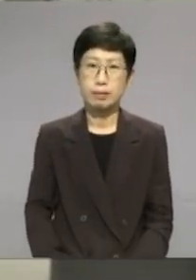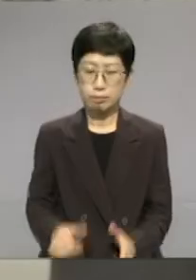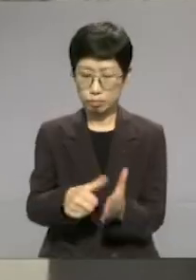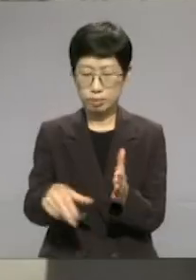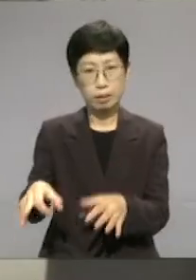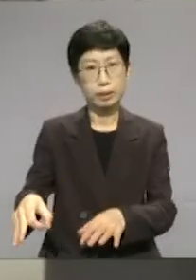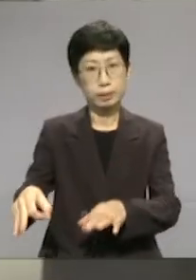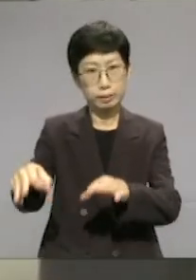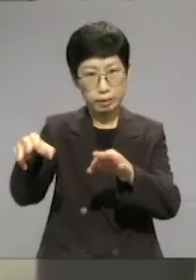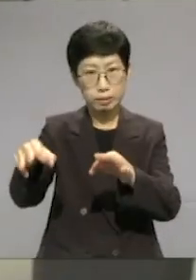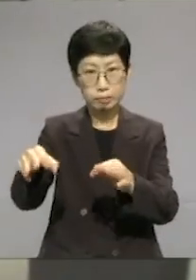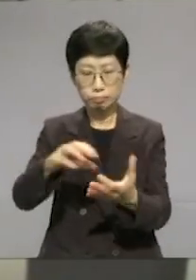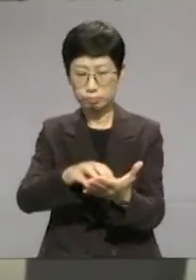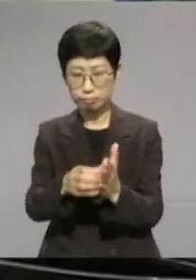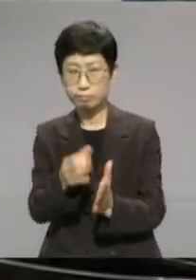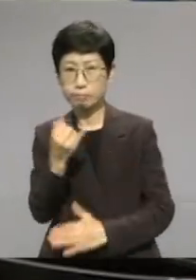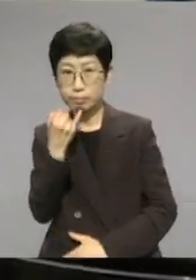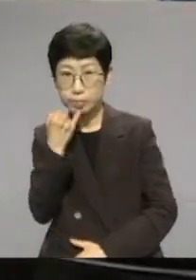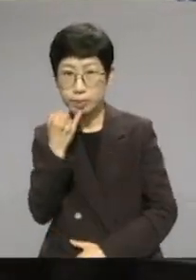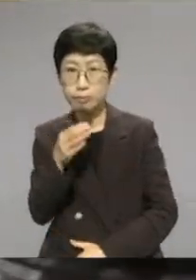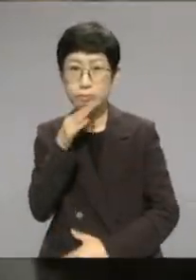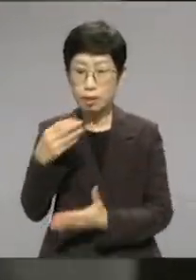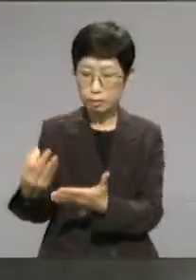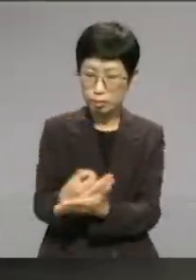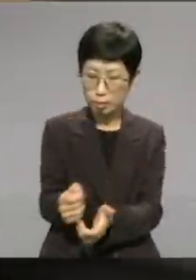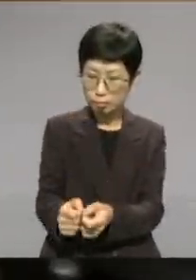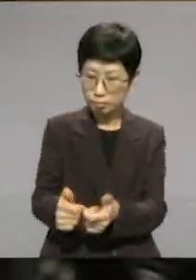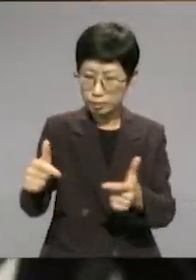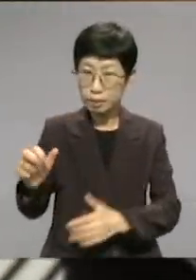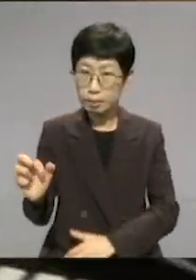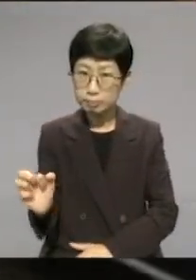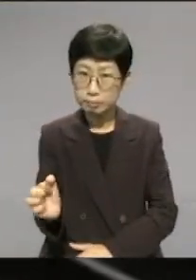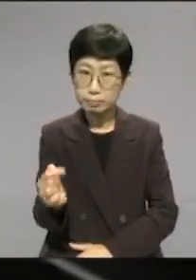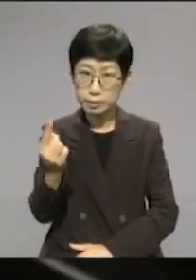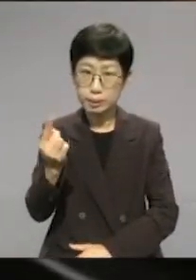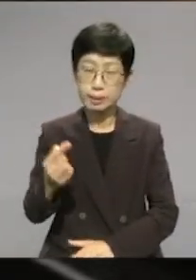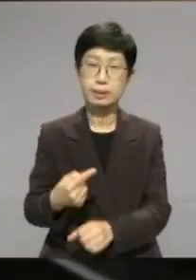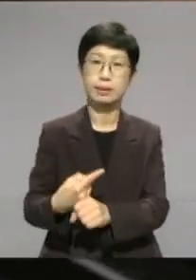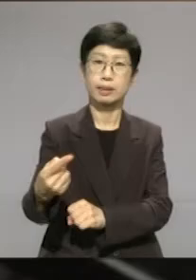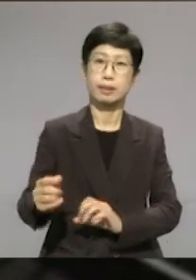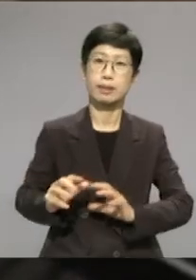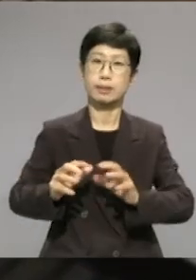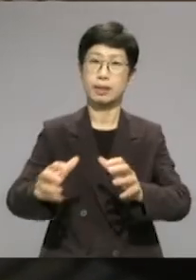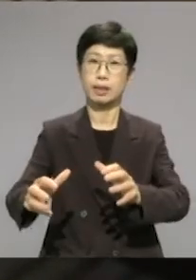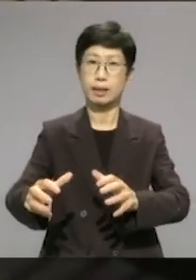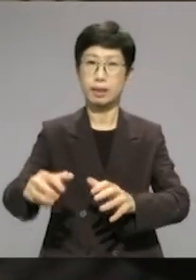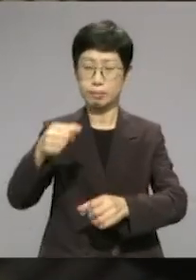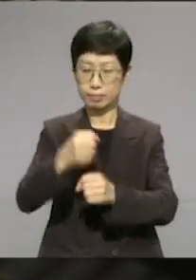물가 상승률 완화와 실질 소득 증가 등이 수요를 뒷받침하면서 내년